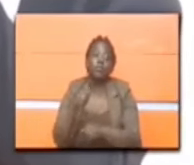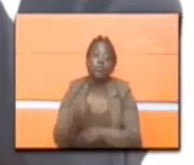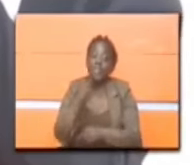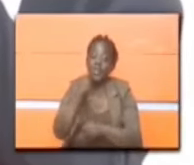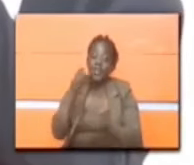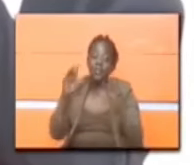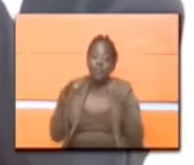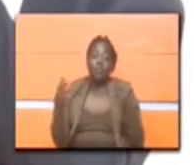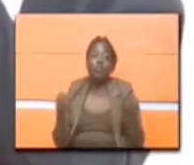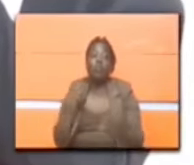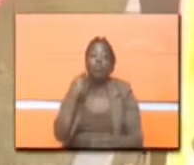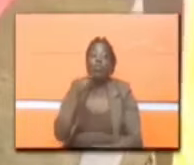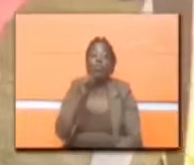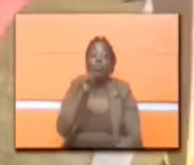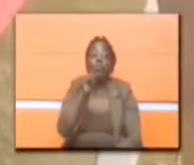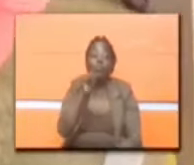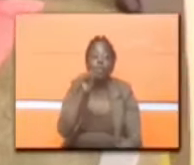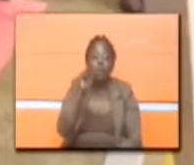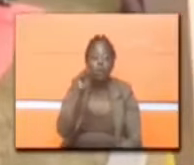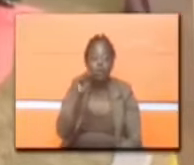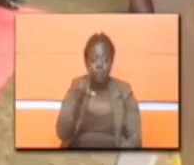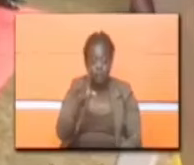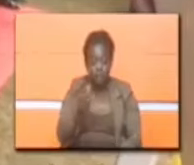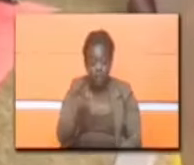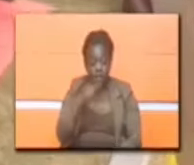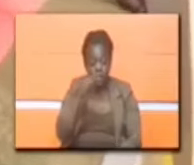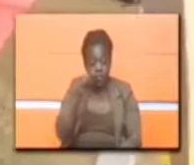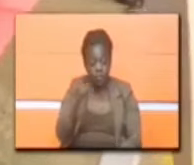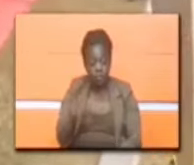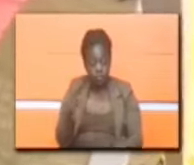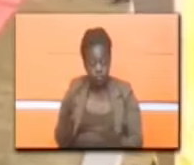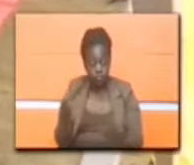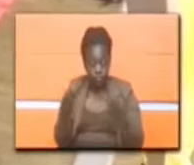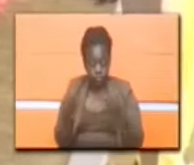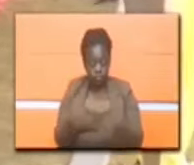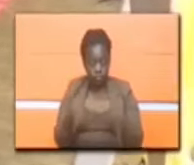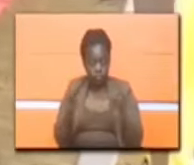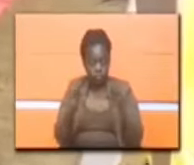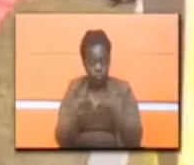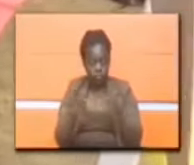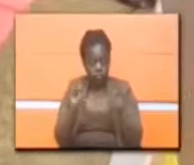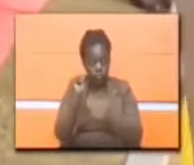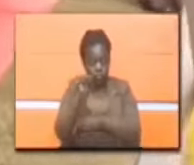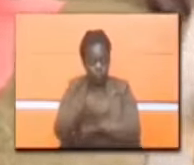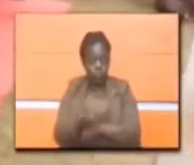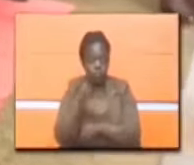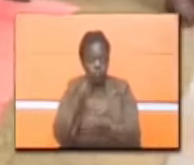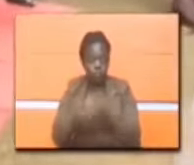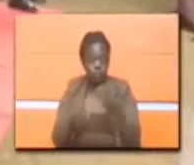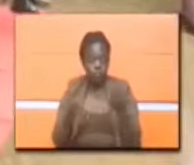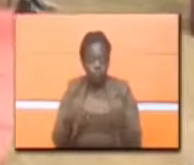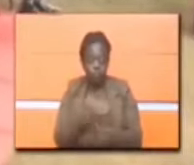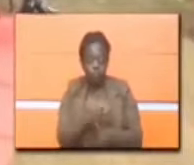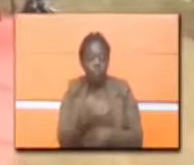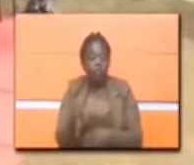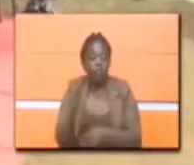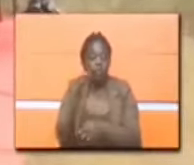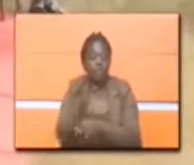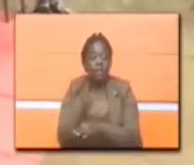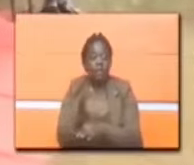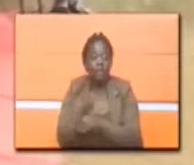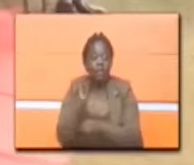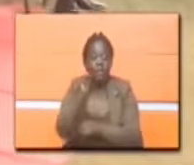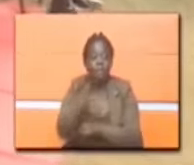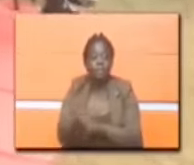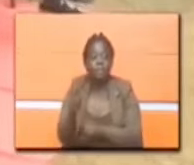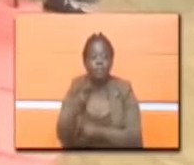yaffe yali Tamale mirundi. Agambye nti Tamale mirundi abadde wankizo ne mu kulwanyisa bayise ba mafiya abafere abalwanyisa